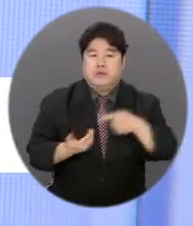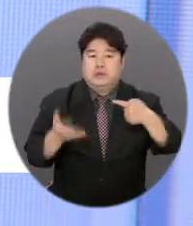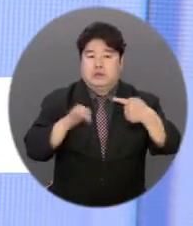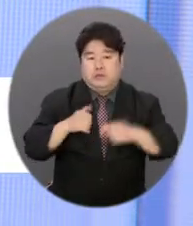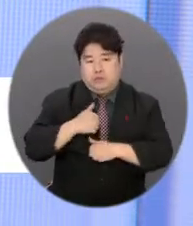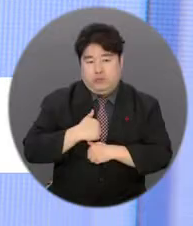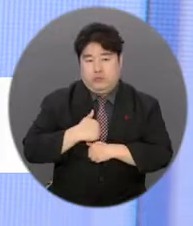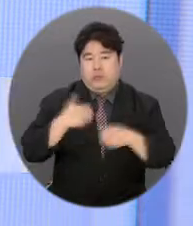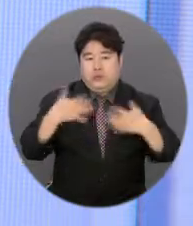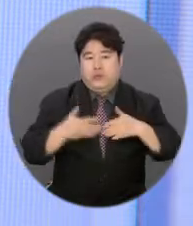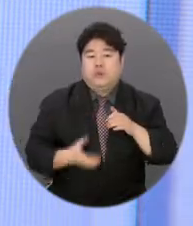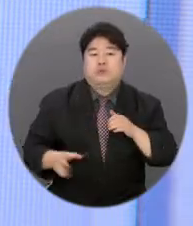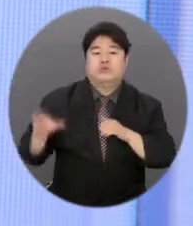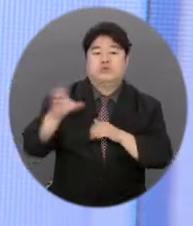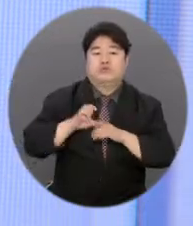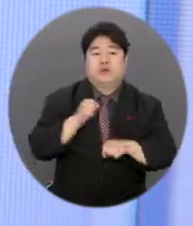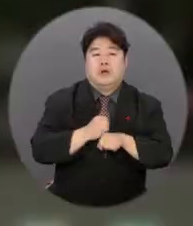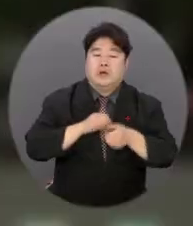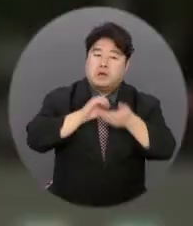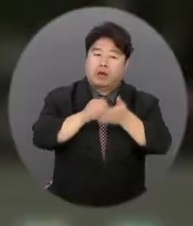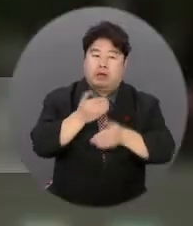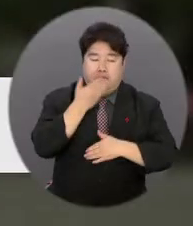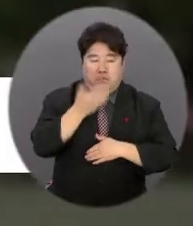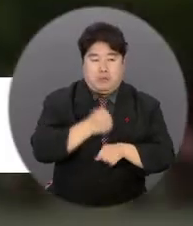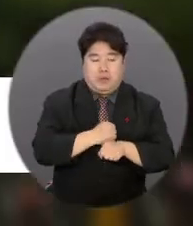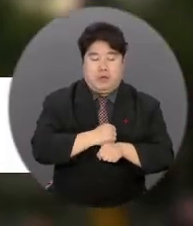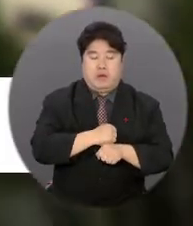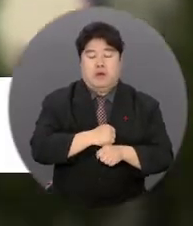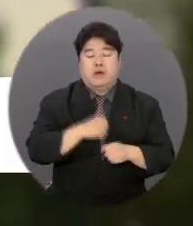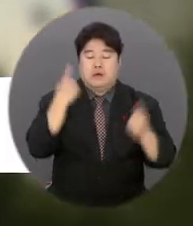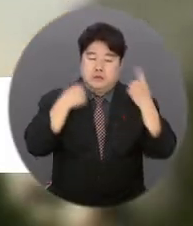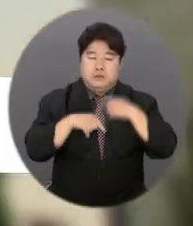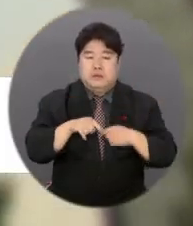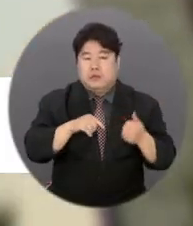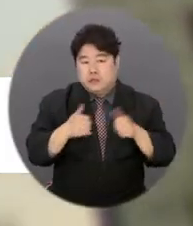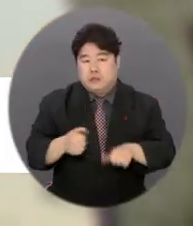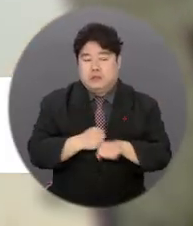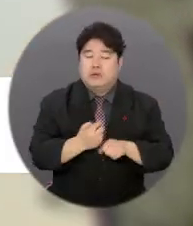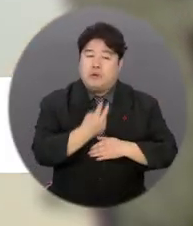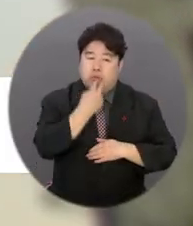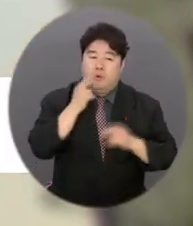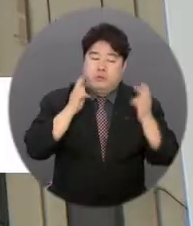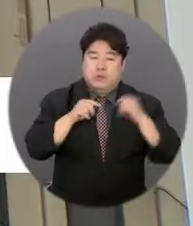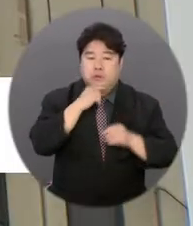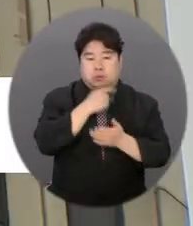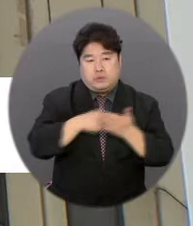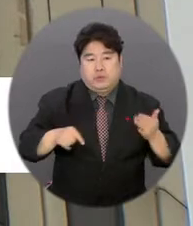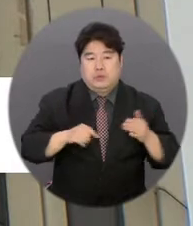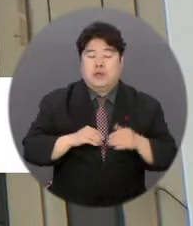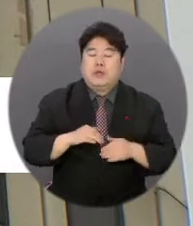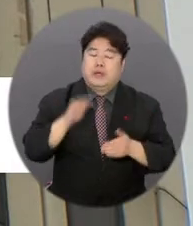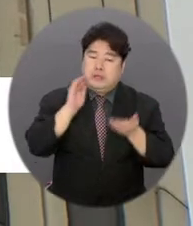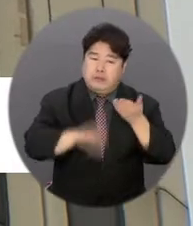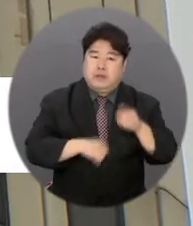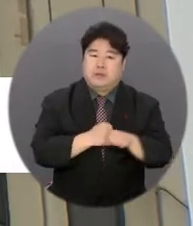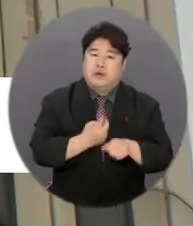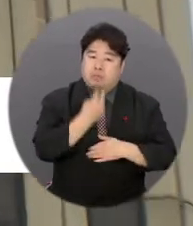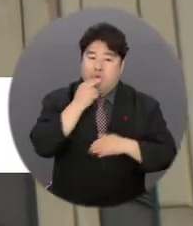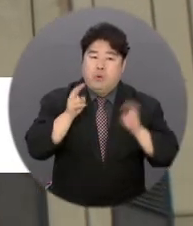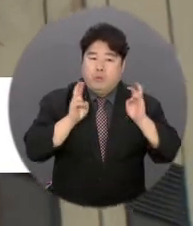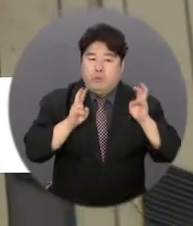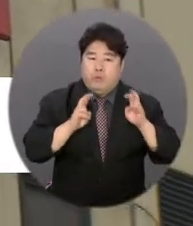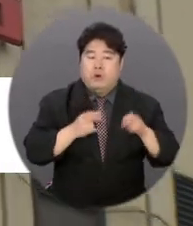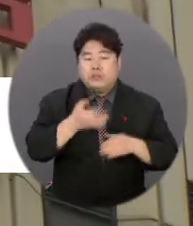추가해야 가입이 가능하다는 겁니다 상해사망 은 보험사의 손해율이 낮아 보험사에게 는 이득이 많이 남는